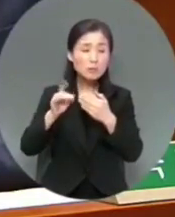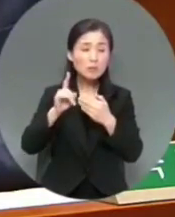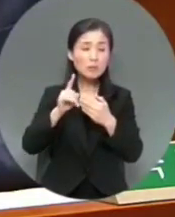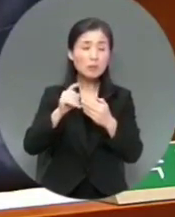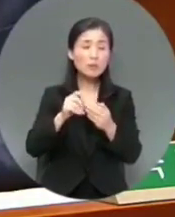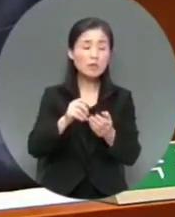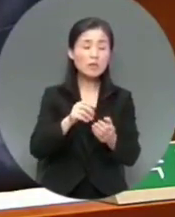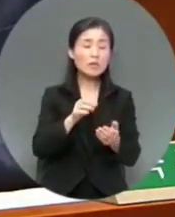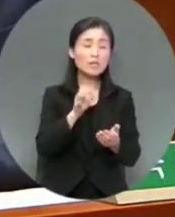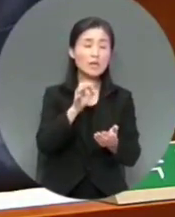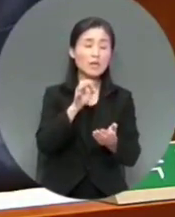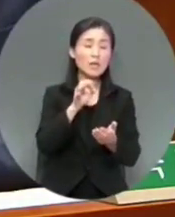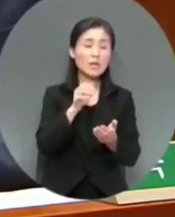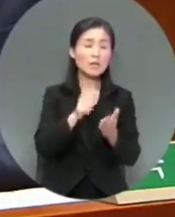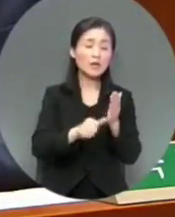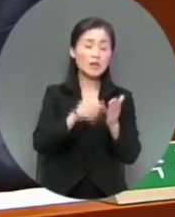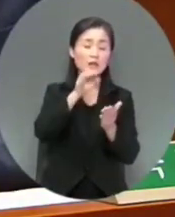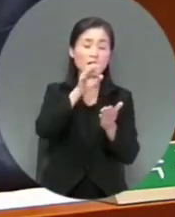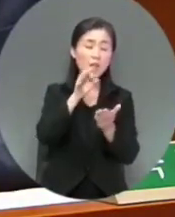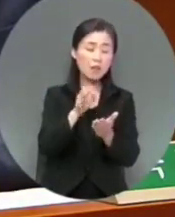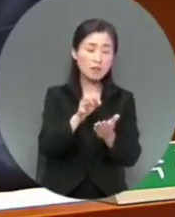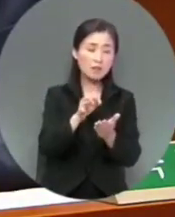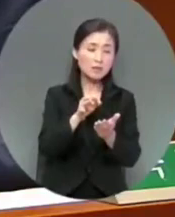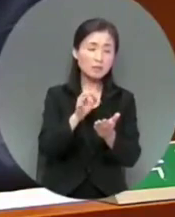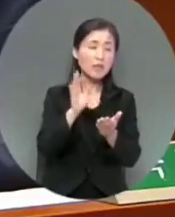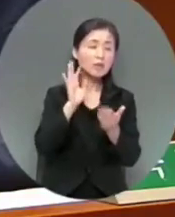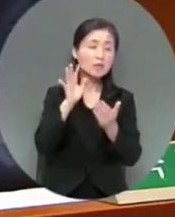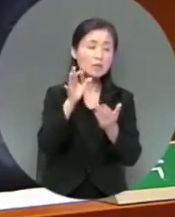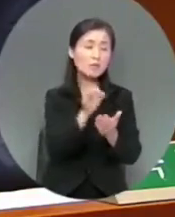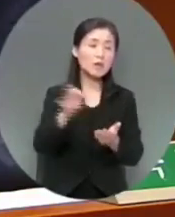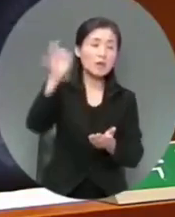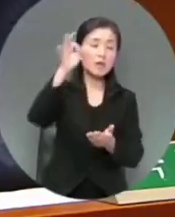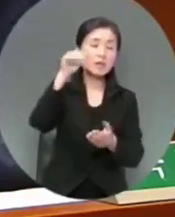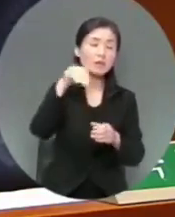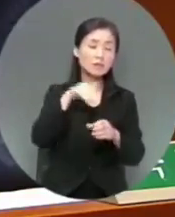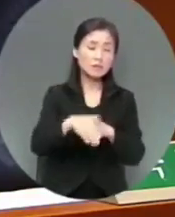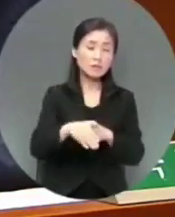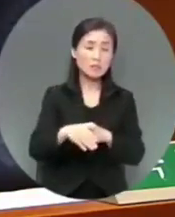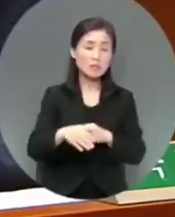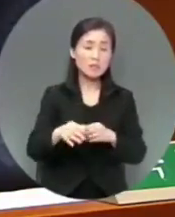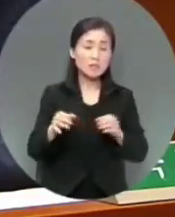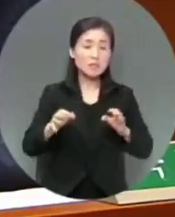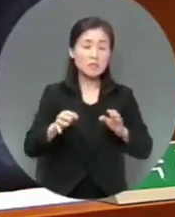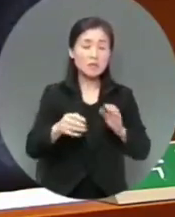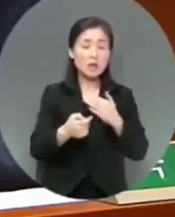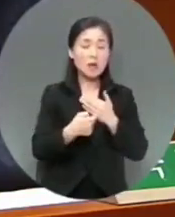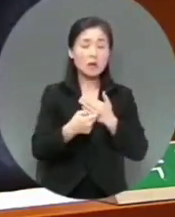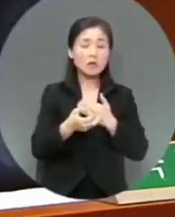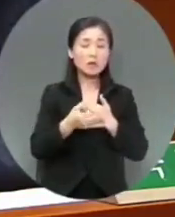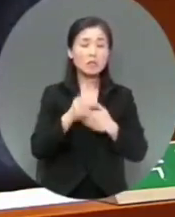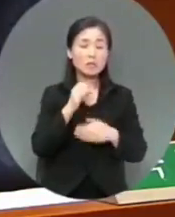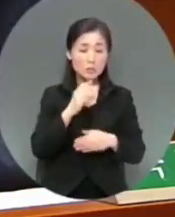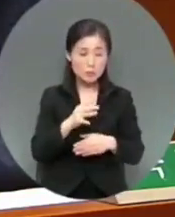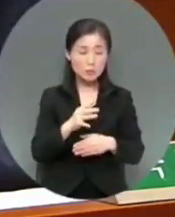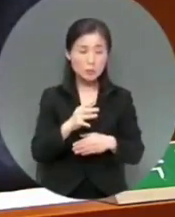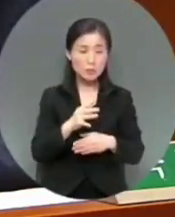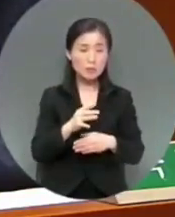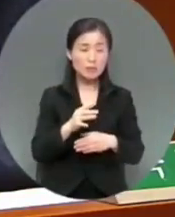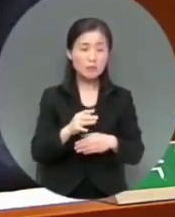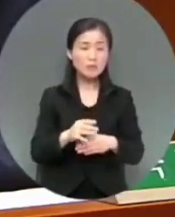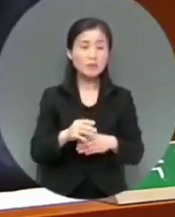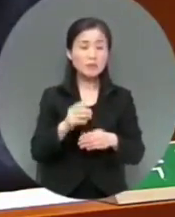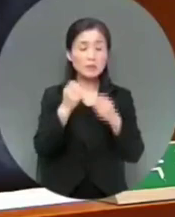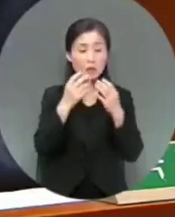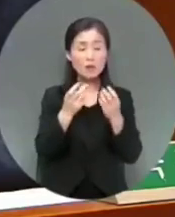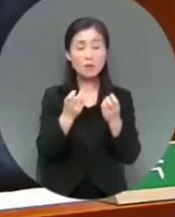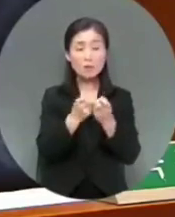많았습니다. 단기적인 성과만 나타난 거죠. 그러니까 이런 정책을 조삼모사라 하는데 하여튼 뭐 잘 새로운